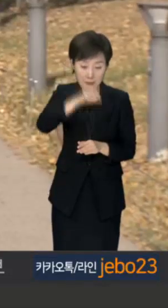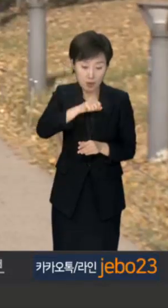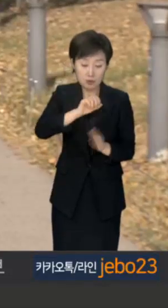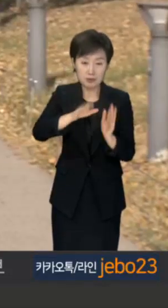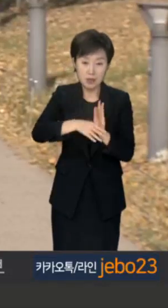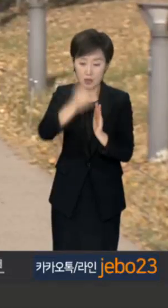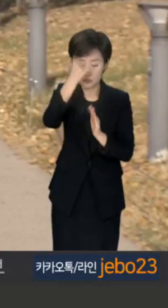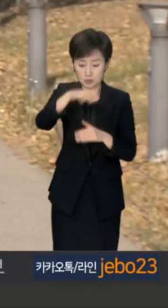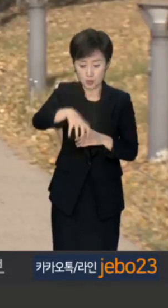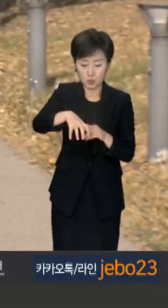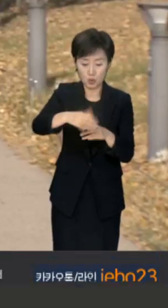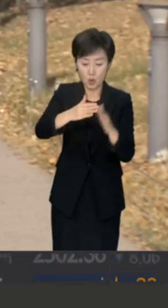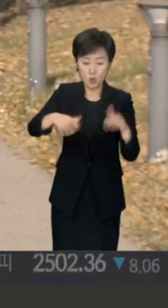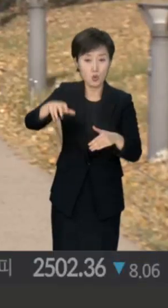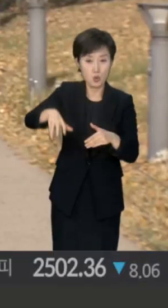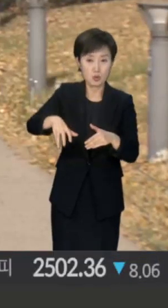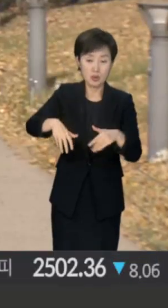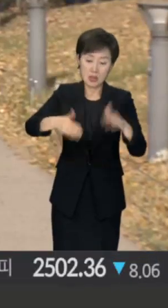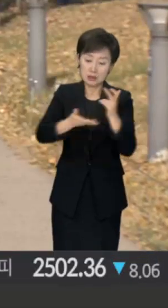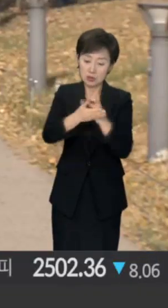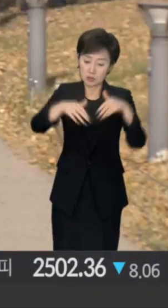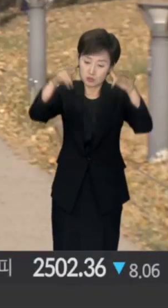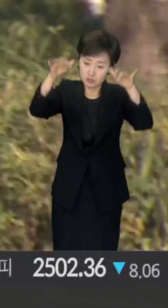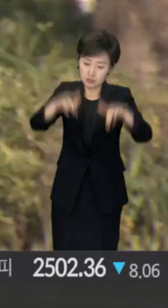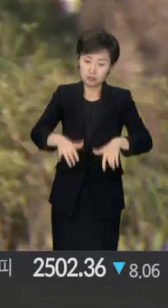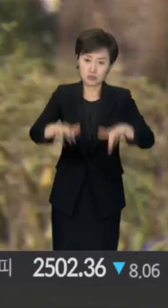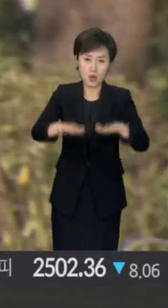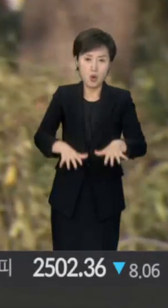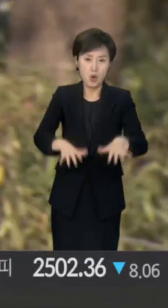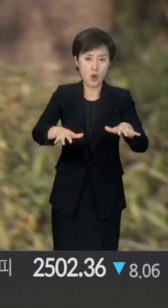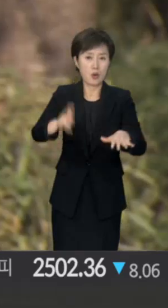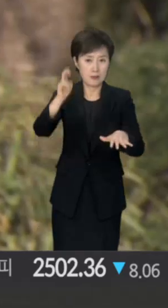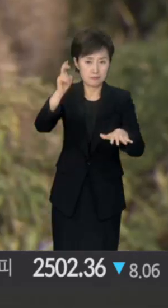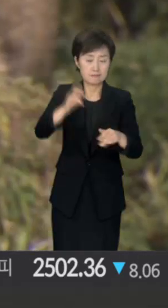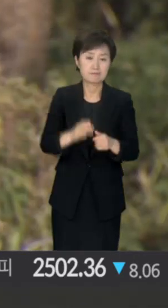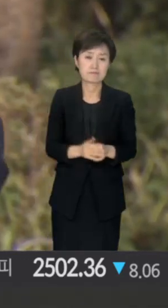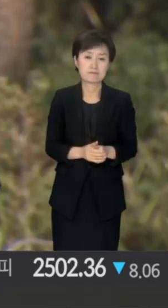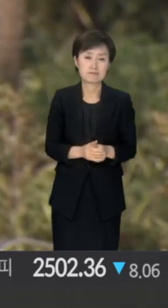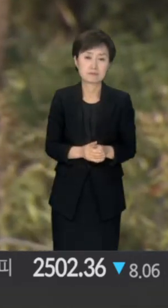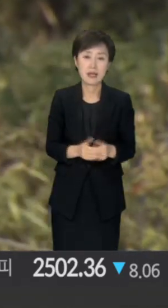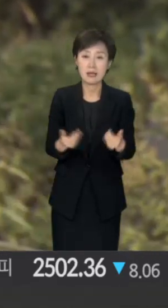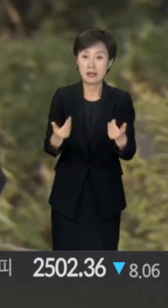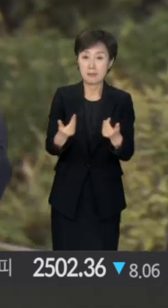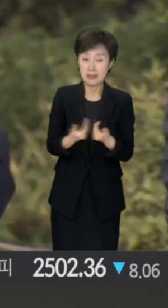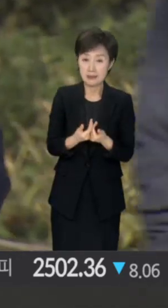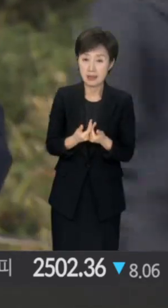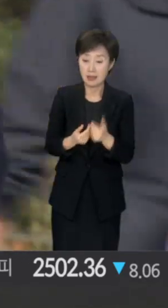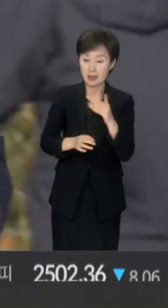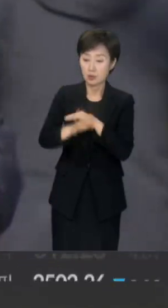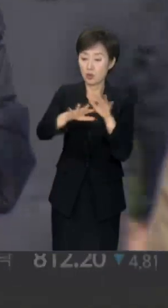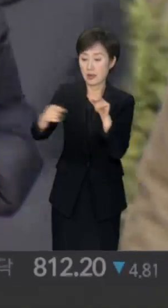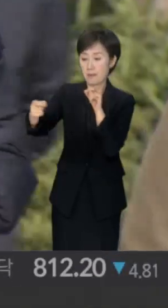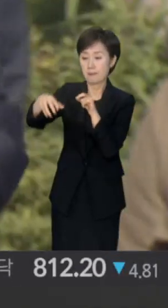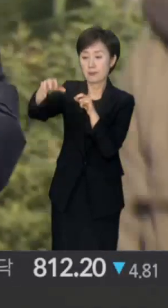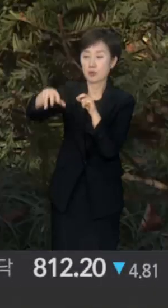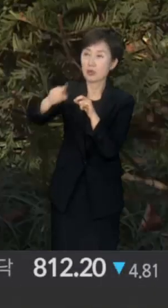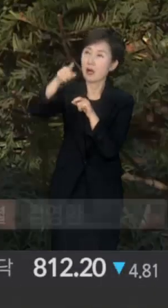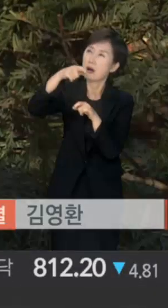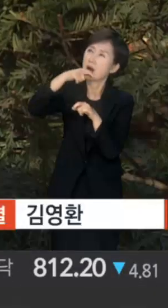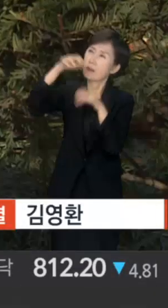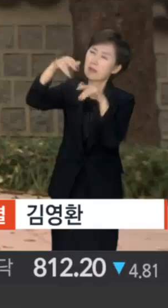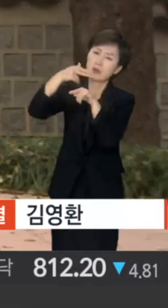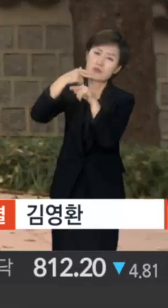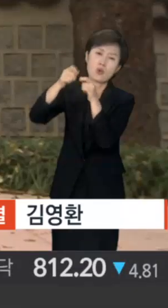사이 충청과 호남, 제주도에는 최대 3cm의 눈이 내려 쌓이겠습니다. 반면에 눈비 예보가 없는 동해안 지역은 대기가